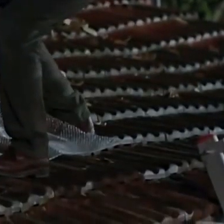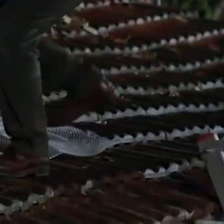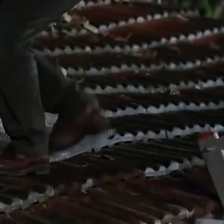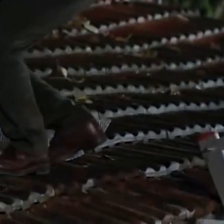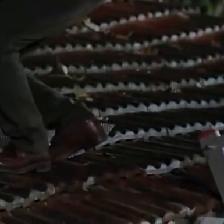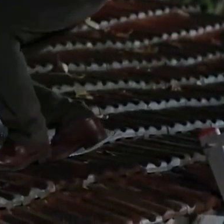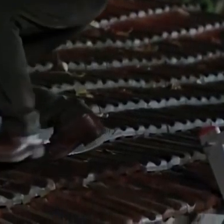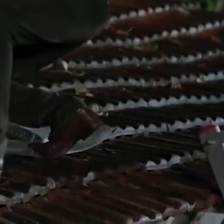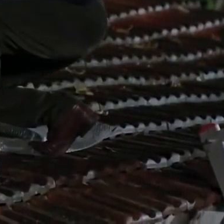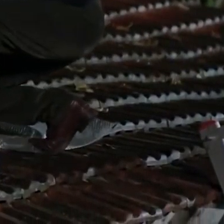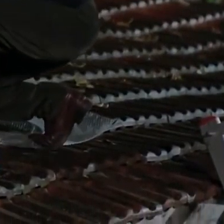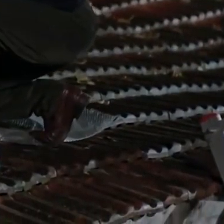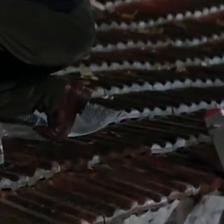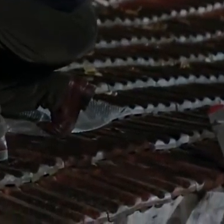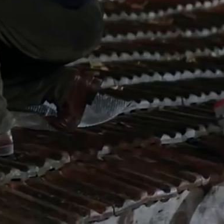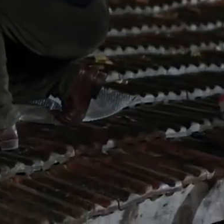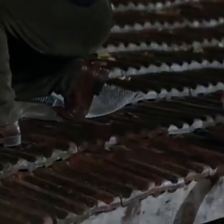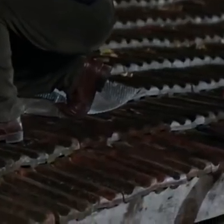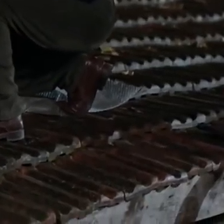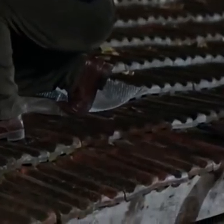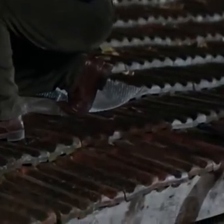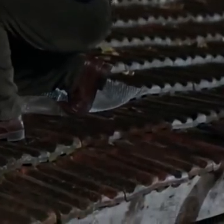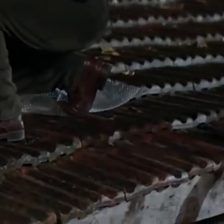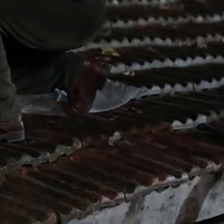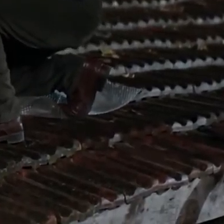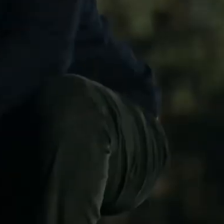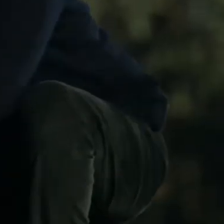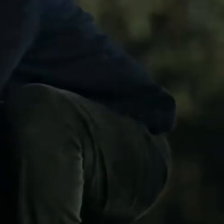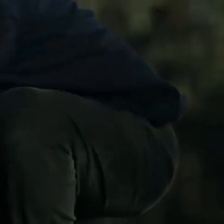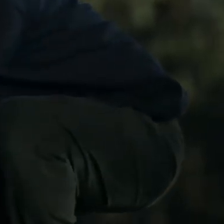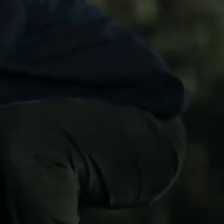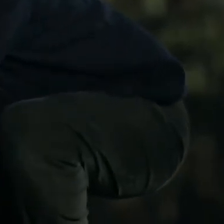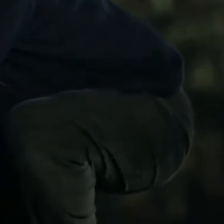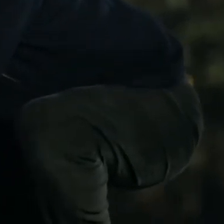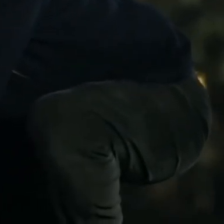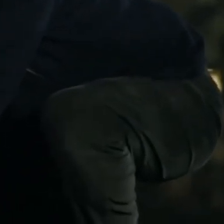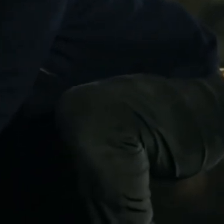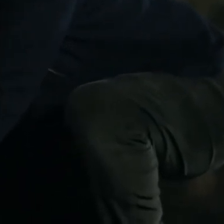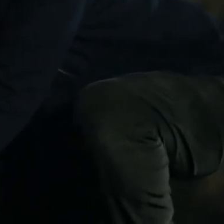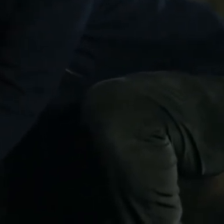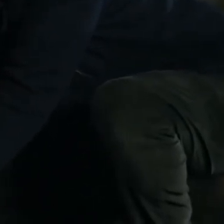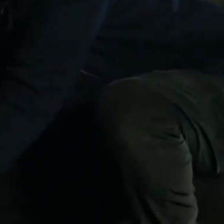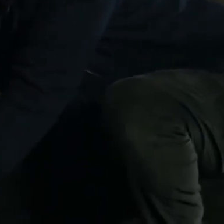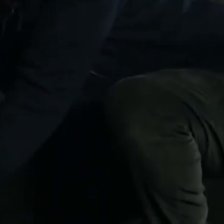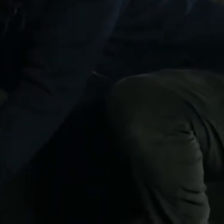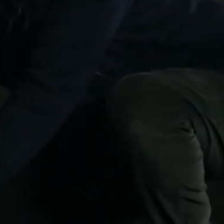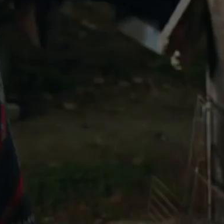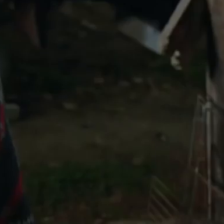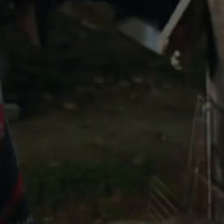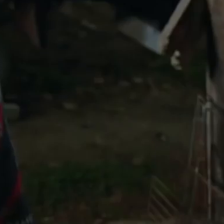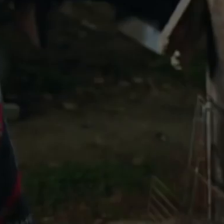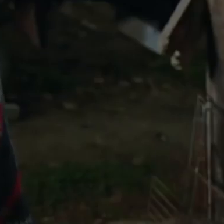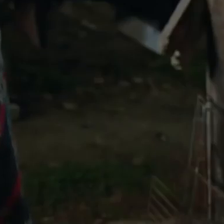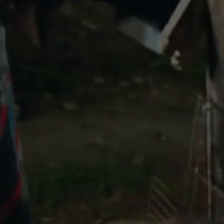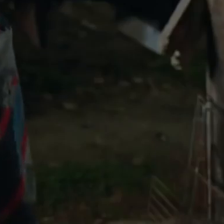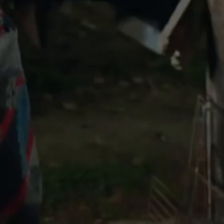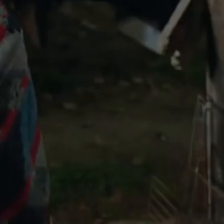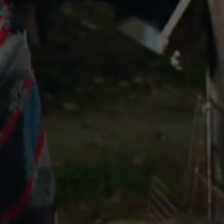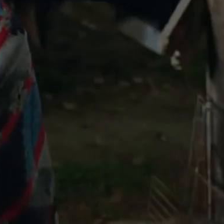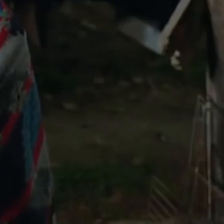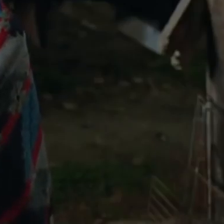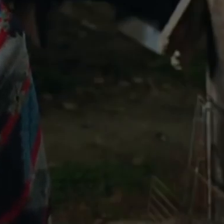İbrahim çatının hasarlı kısmına şeffaf bir branda sermiş. Uçmasın diye kenarlarını kiremit yerleştirdi. Çiviye benzer bir şeyle